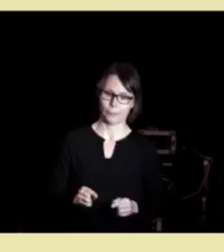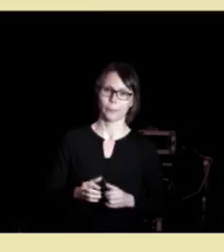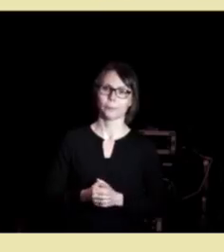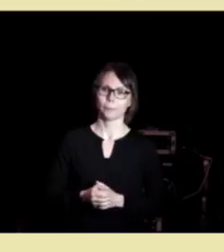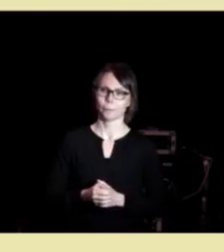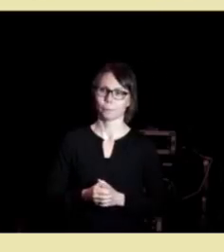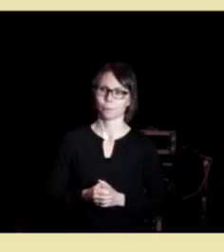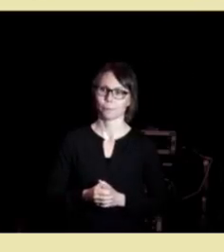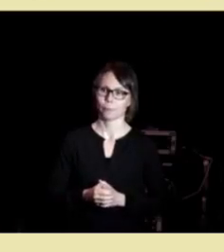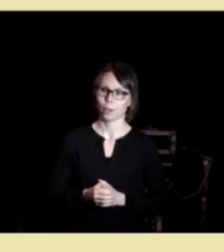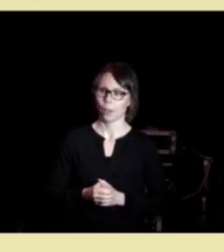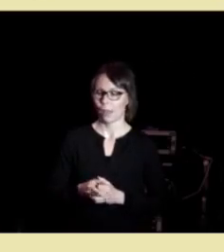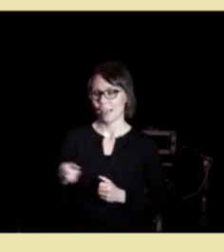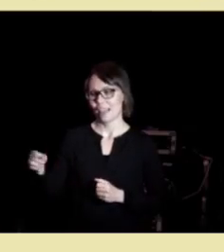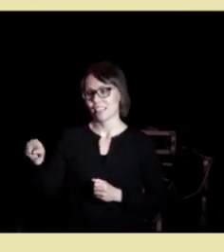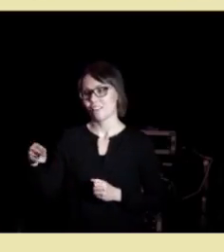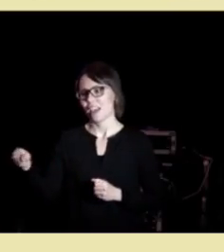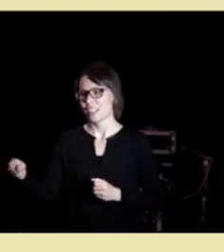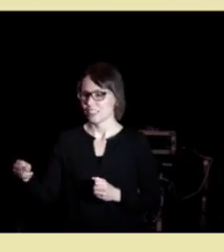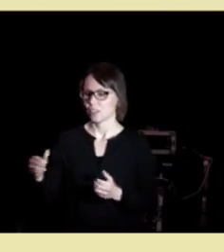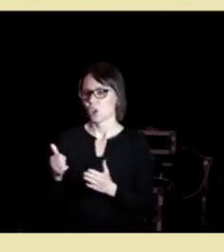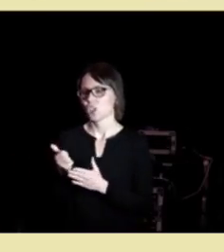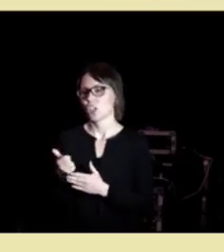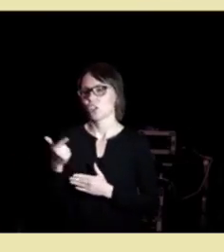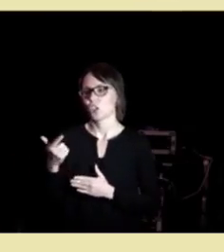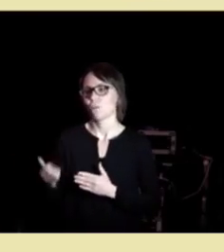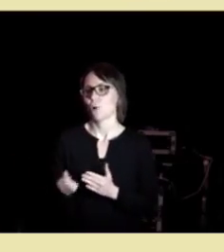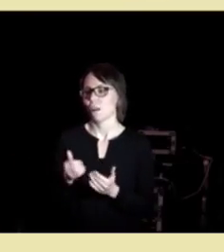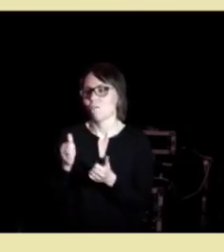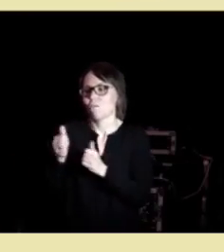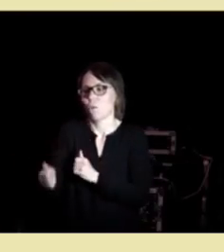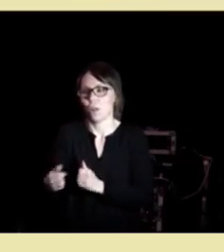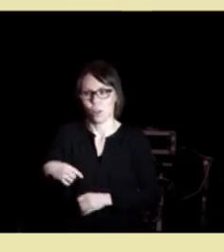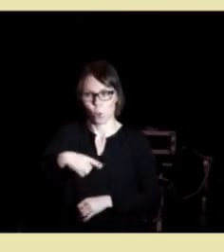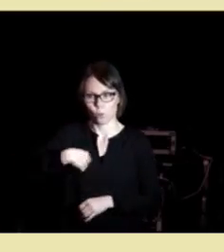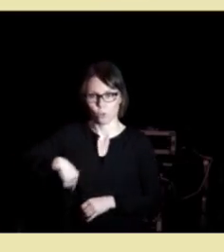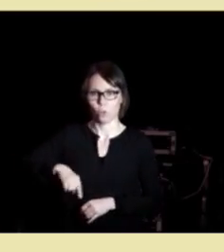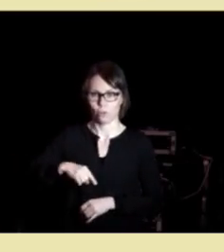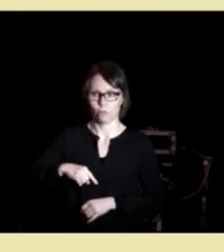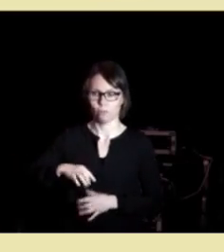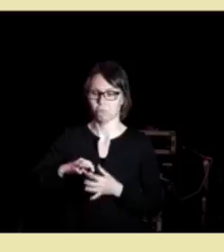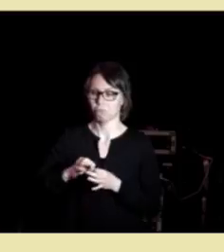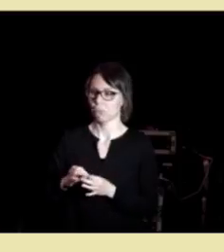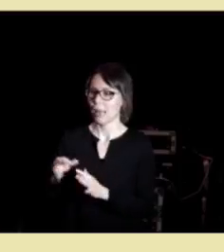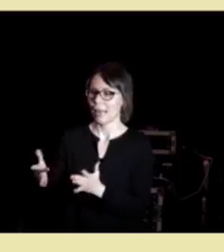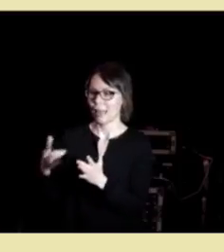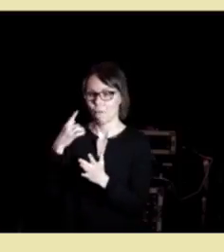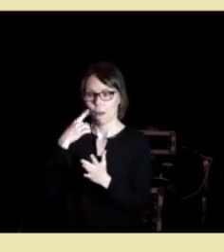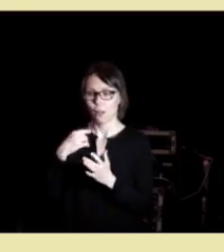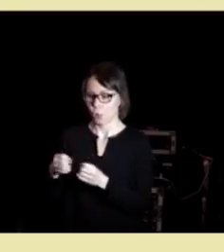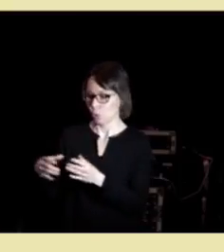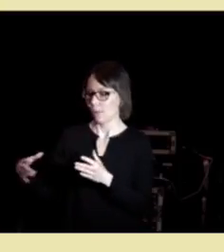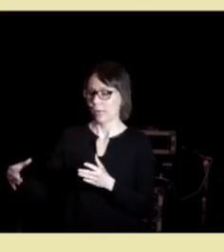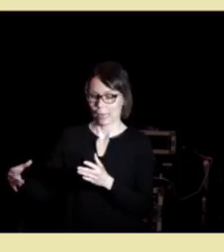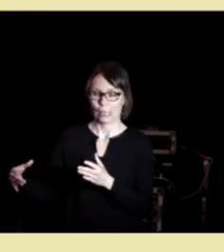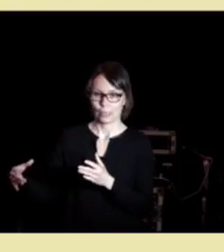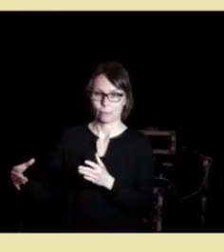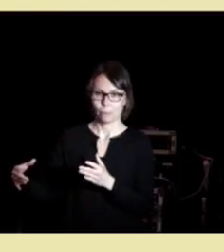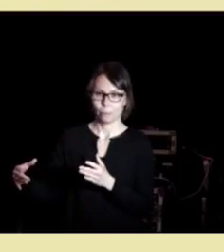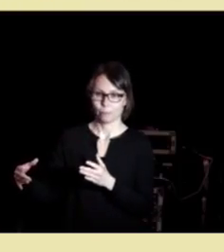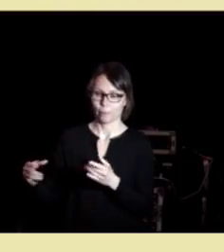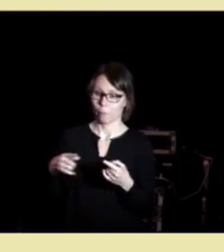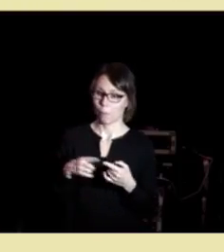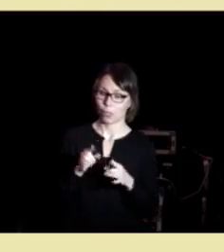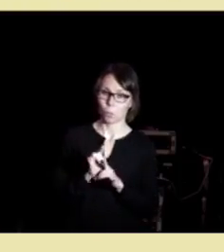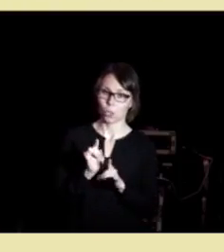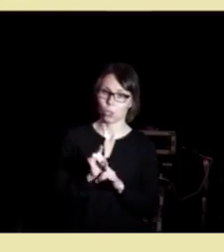I realiteten så ligger Schweiz kanskje 7 år foran oss i levealderutvikling. Men